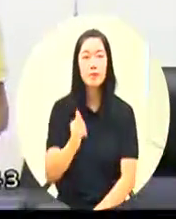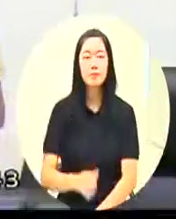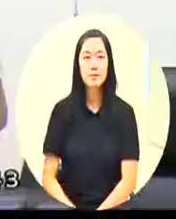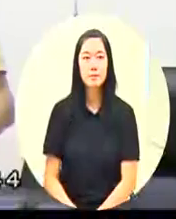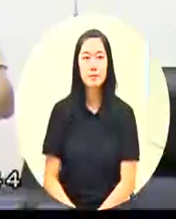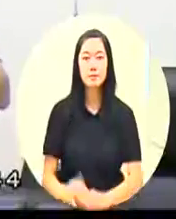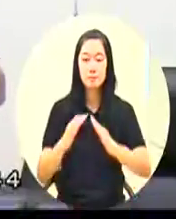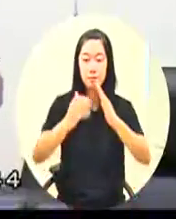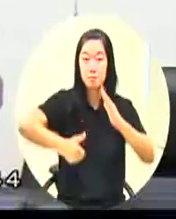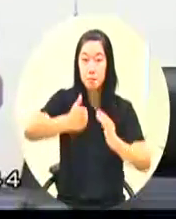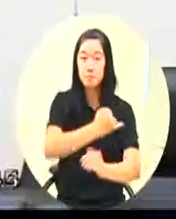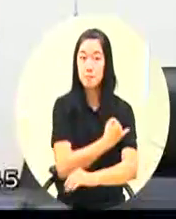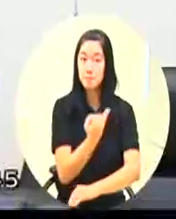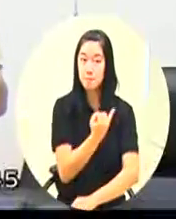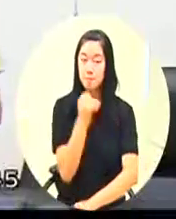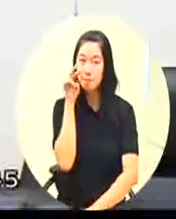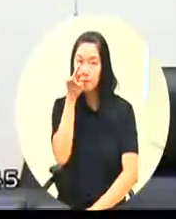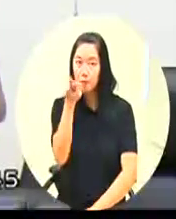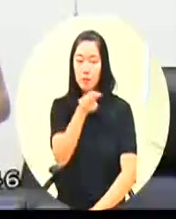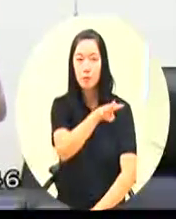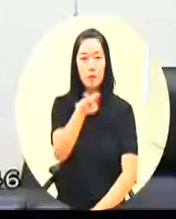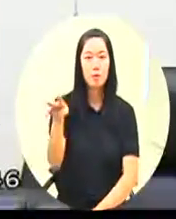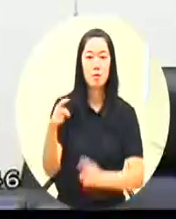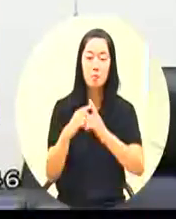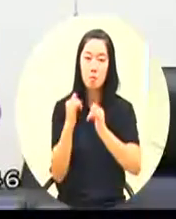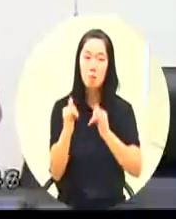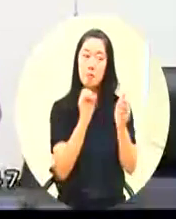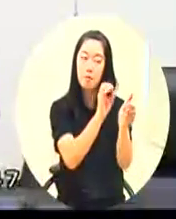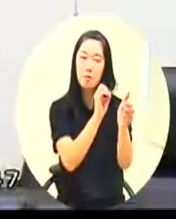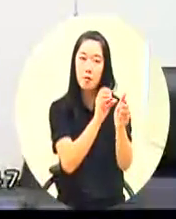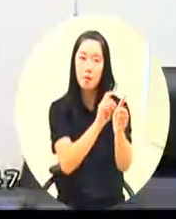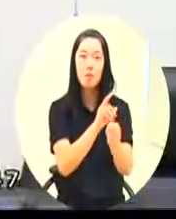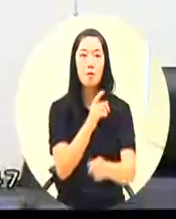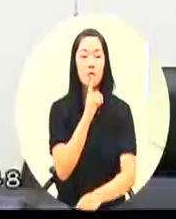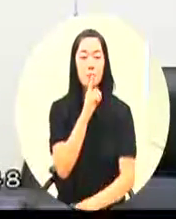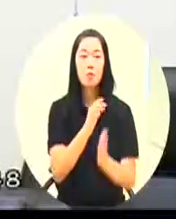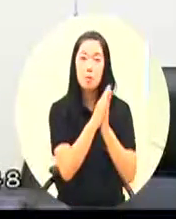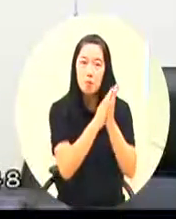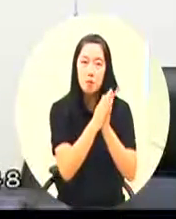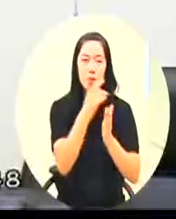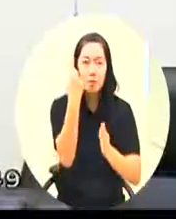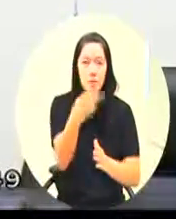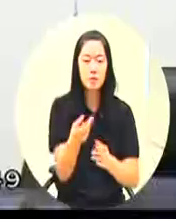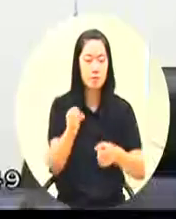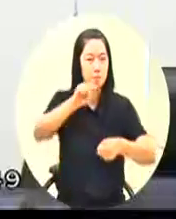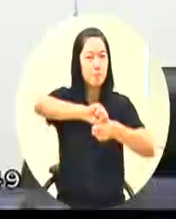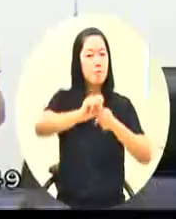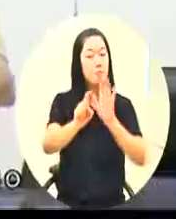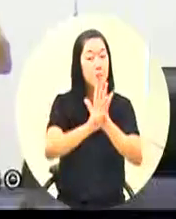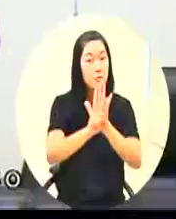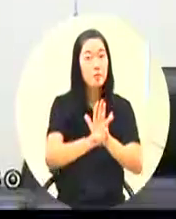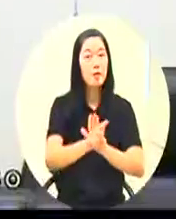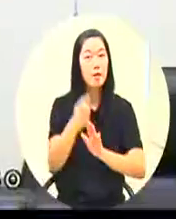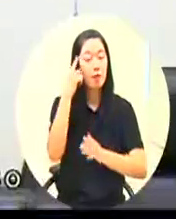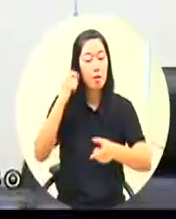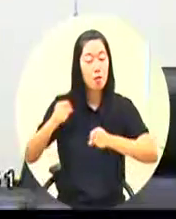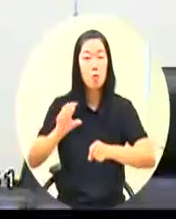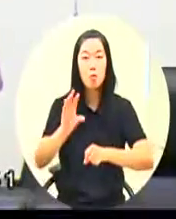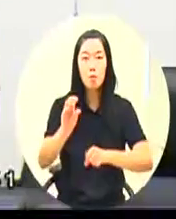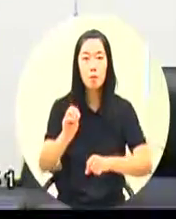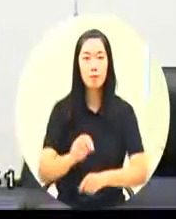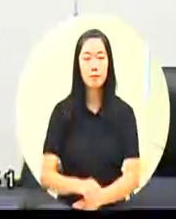长也是可能看到很多市民跟他反映，拜托给演一出来，你不知道计划在哪里，等一下都一并答